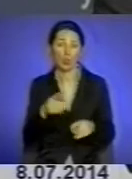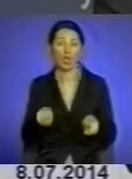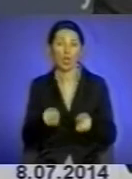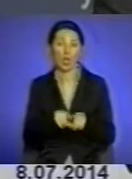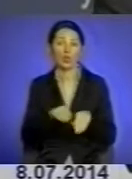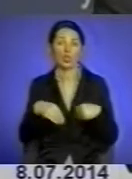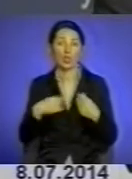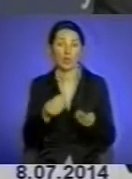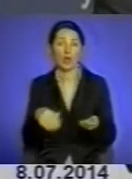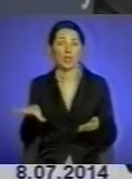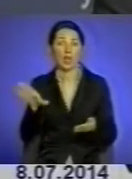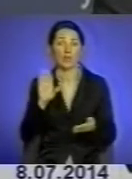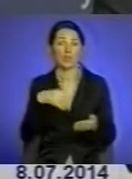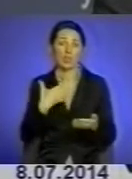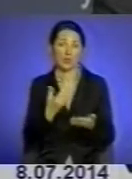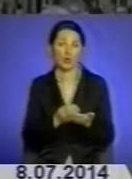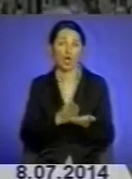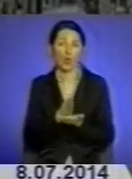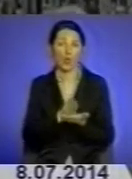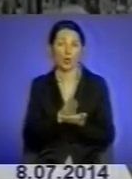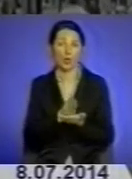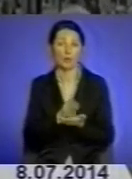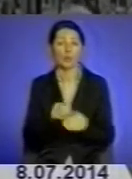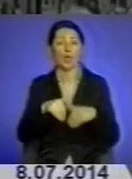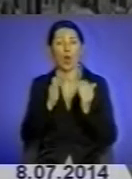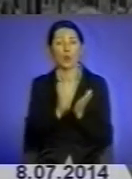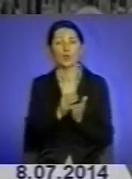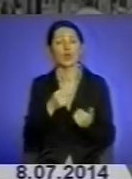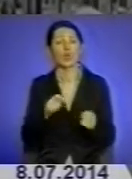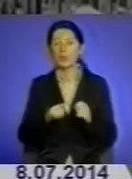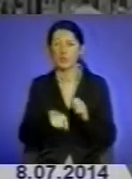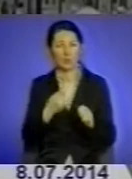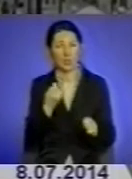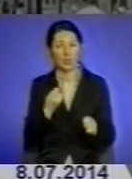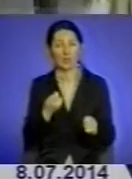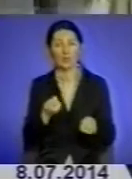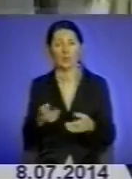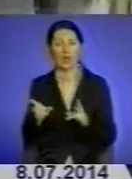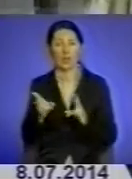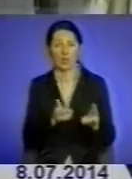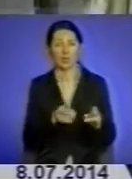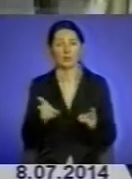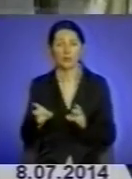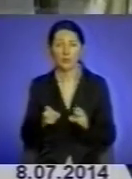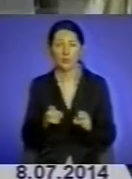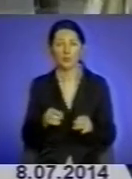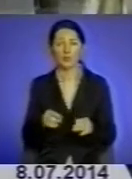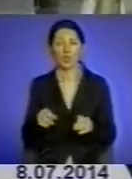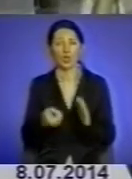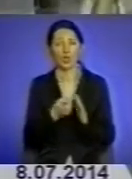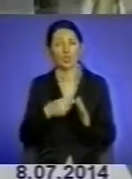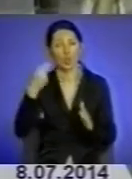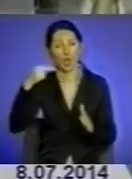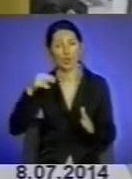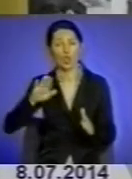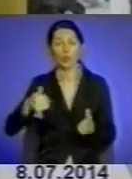всі свої послуги. Обсяги збитків, завданих терористами населеним пунктам Донеччини та Луганщини, стануть відомі